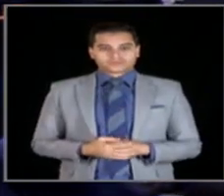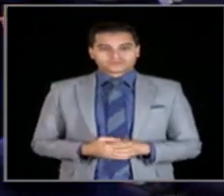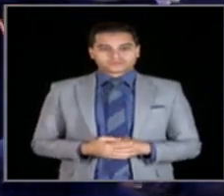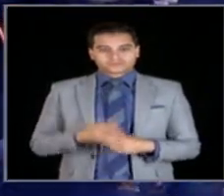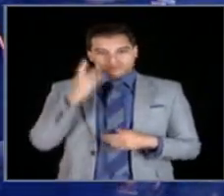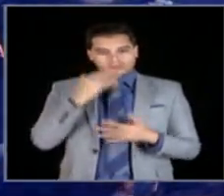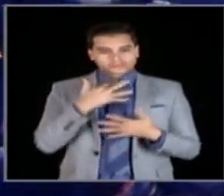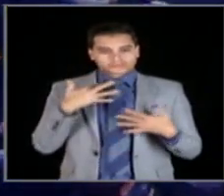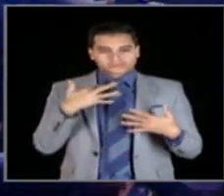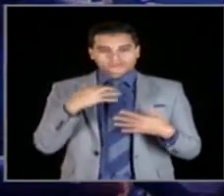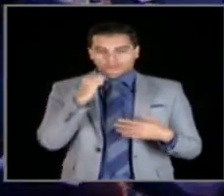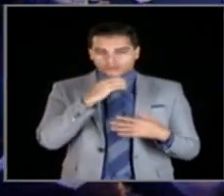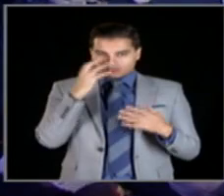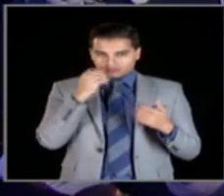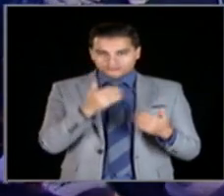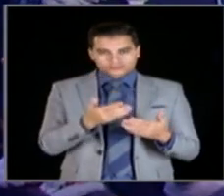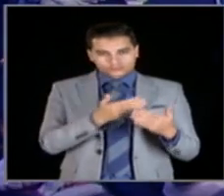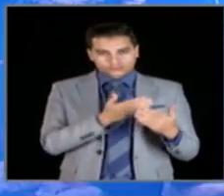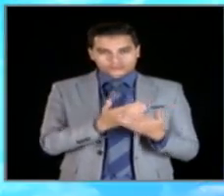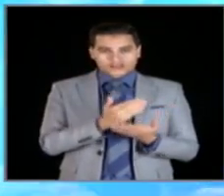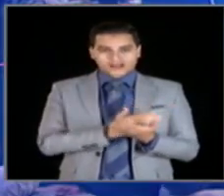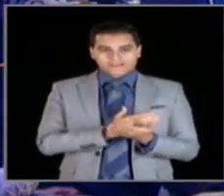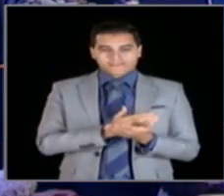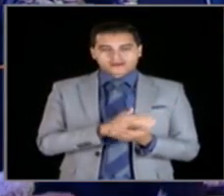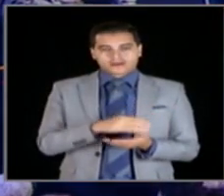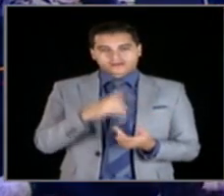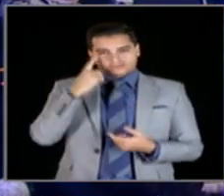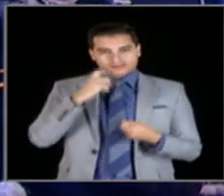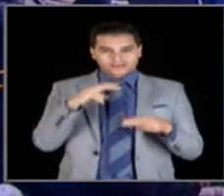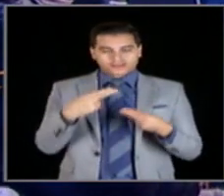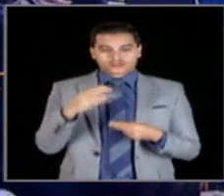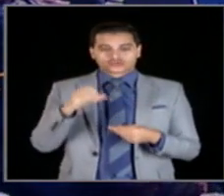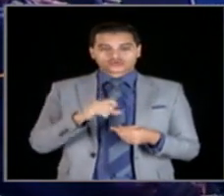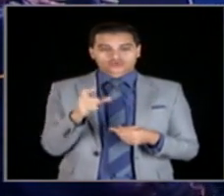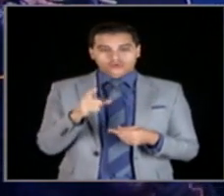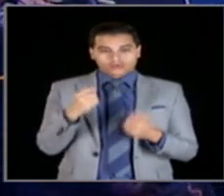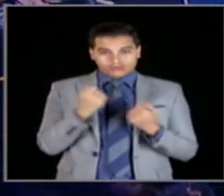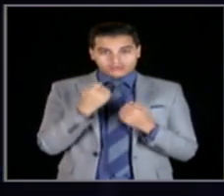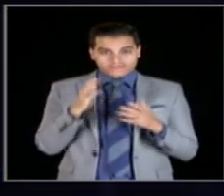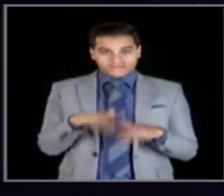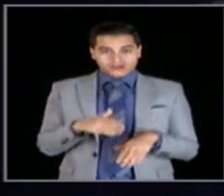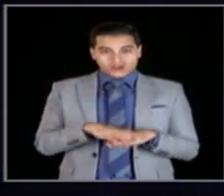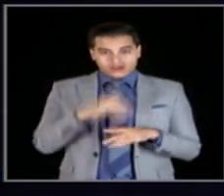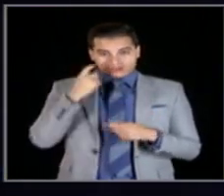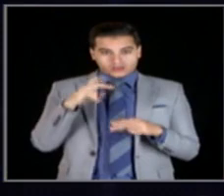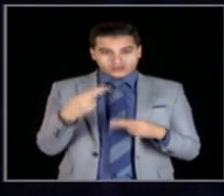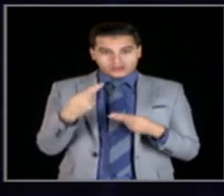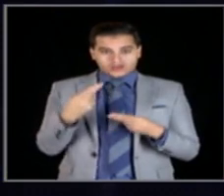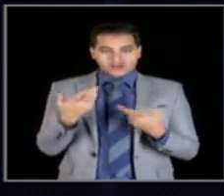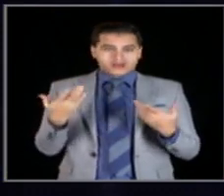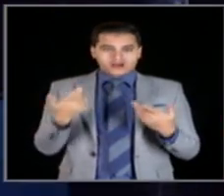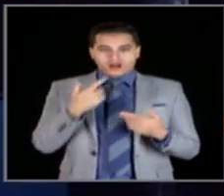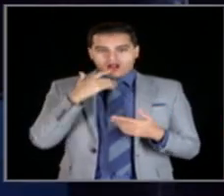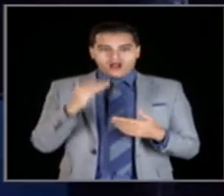استمتعي بقى بالأغنية. قبل تحت الضغط، جون حد دربك على تحت الضغط؟ أصغر واحد في